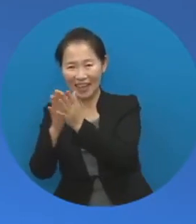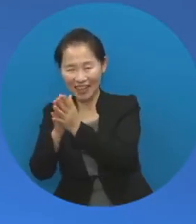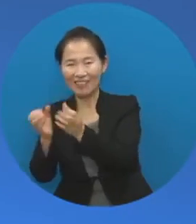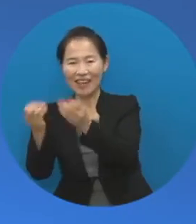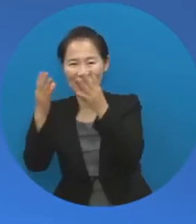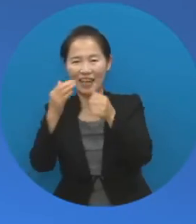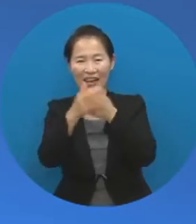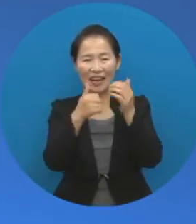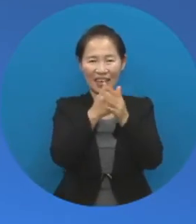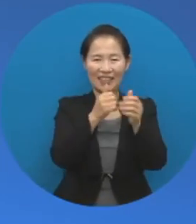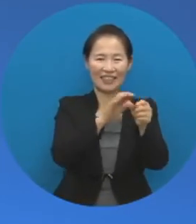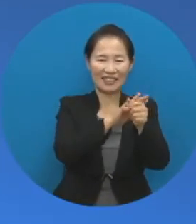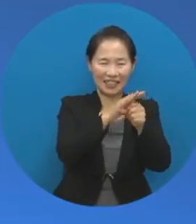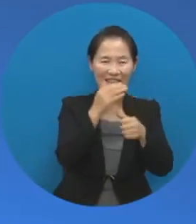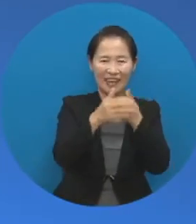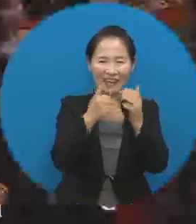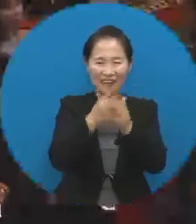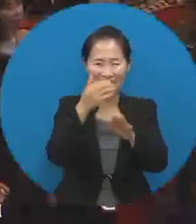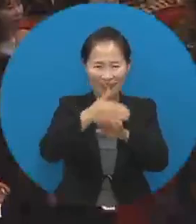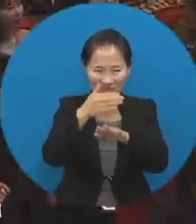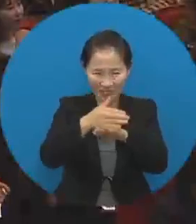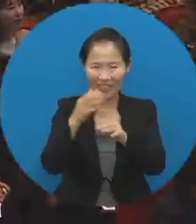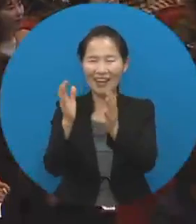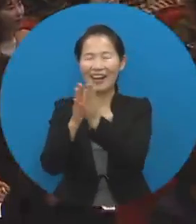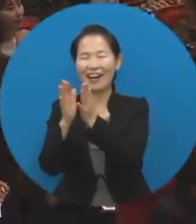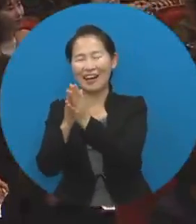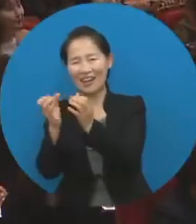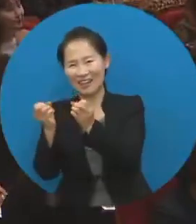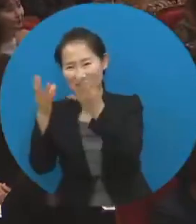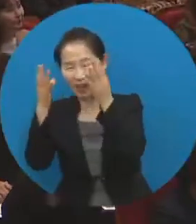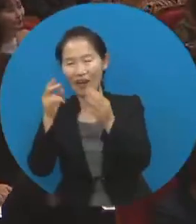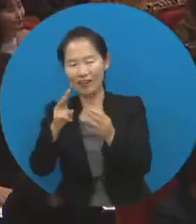사랑해요. 하나님 고마워요. 할렐루야.